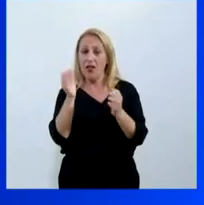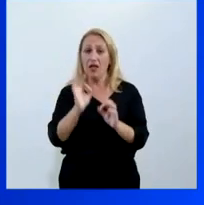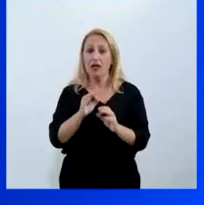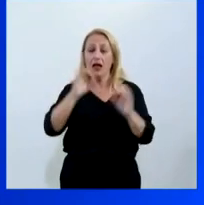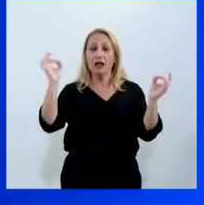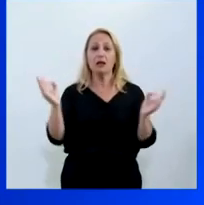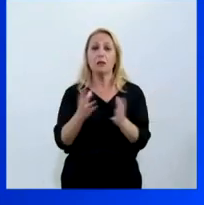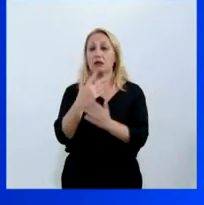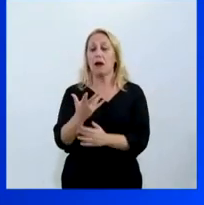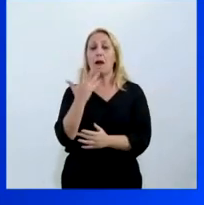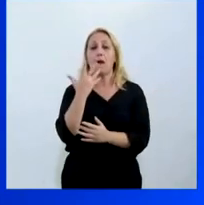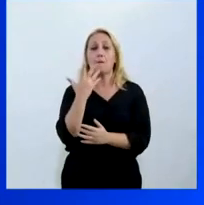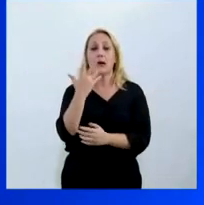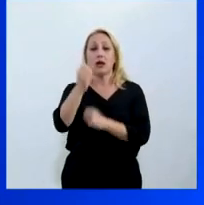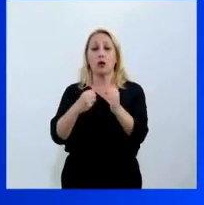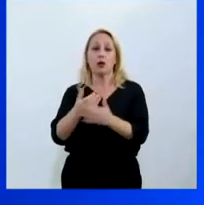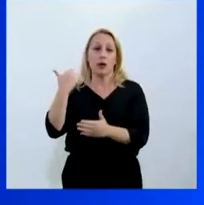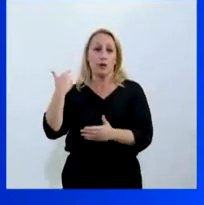συμβεί πριν από 5 χρόνια.